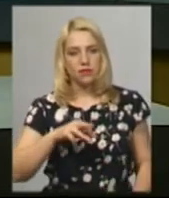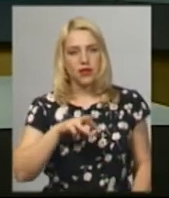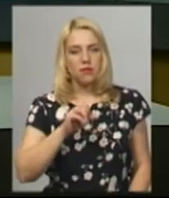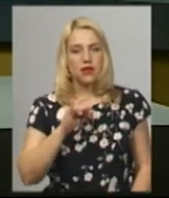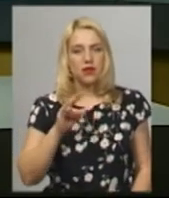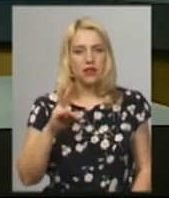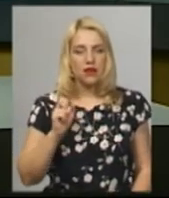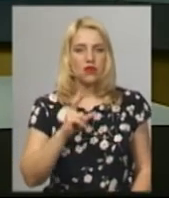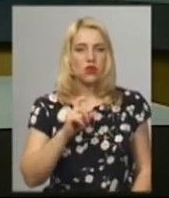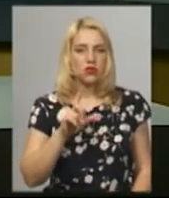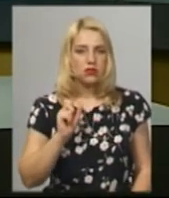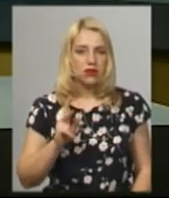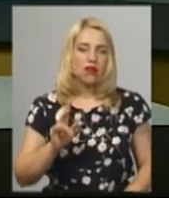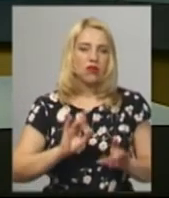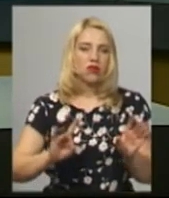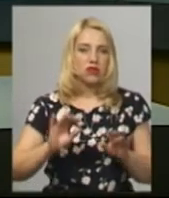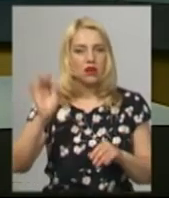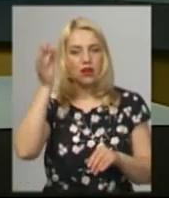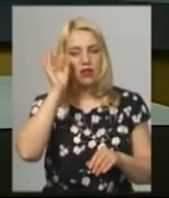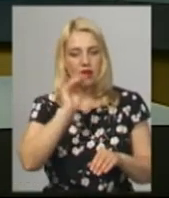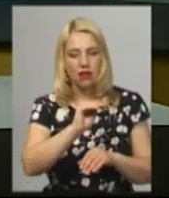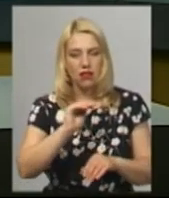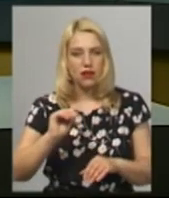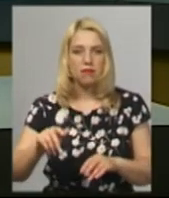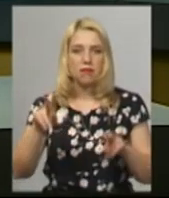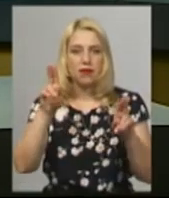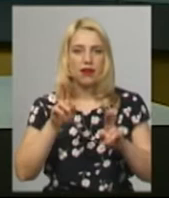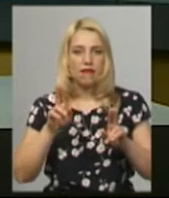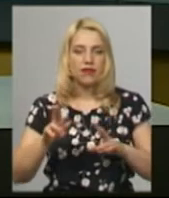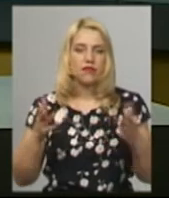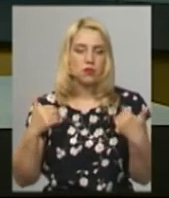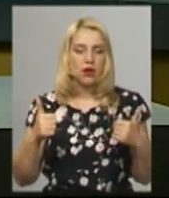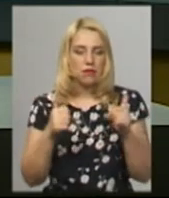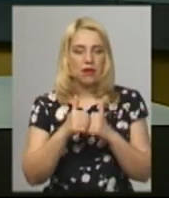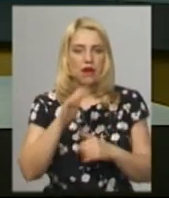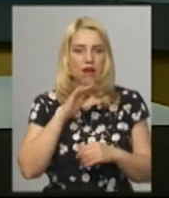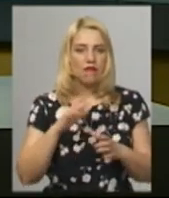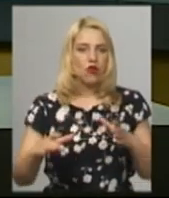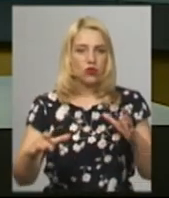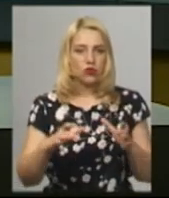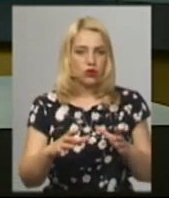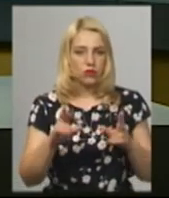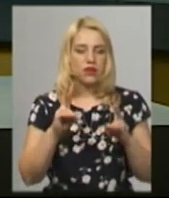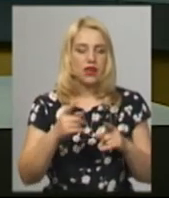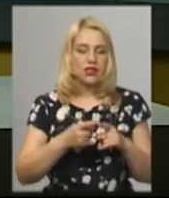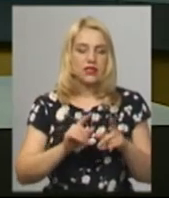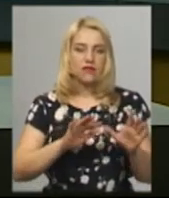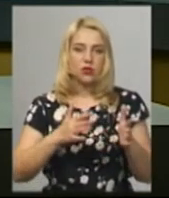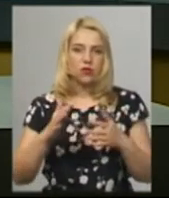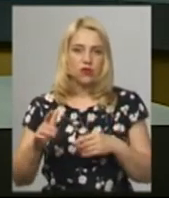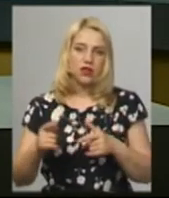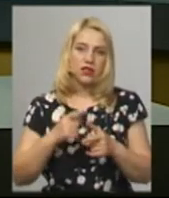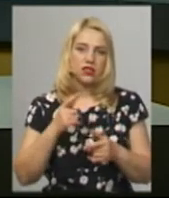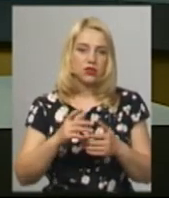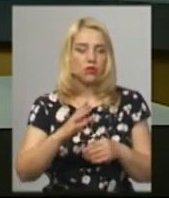у Хмельницькій області Марина Козак. Каже, зокрема, нагадали містянам правила відпочинку біля водойм. Як це відбувалось та